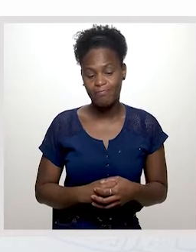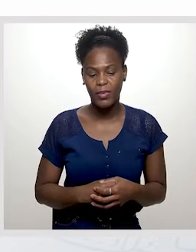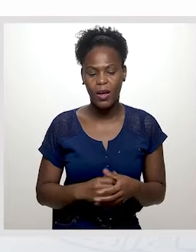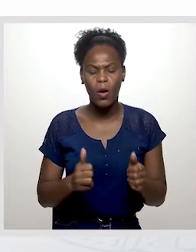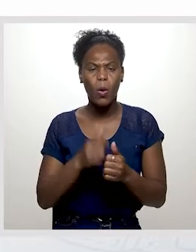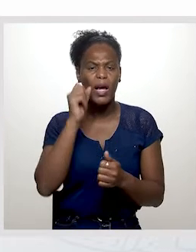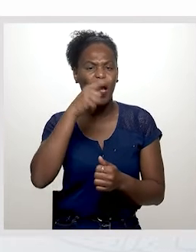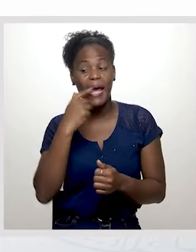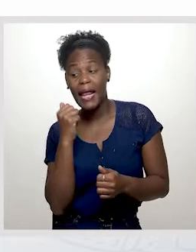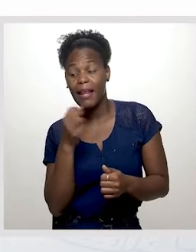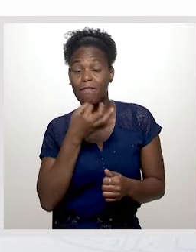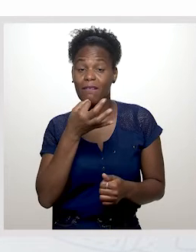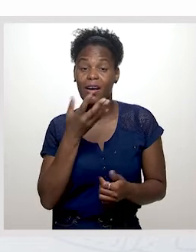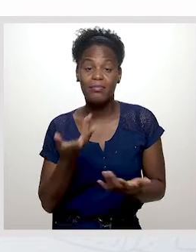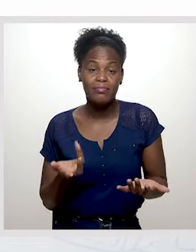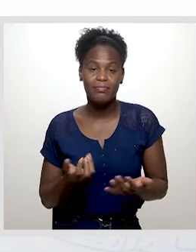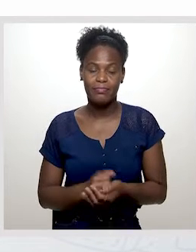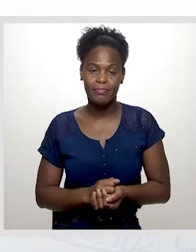Avec qui parle-t-il?